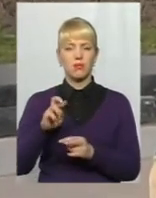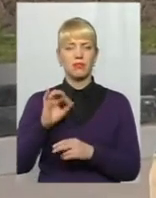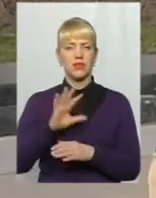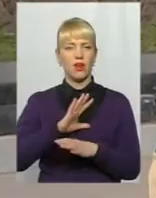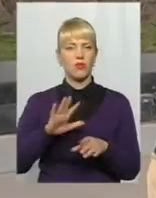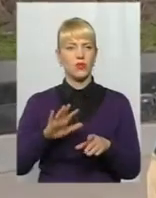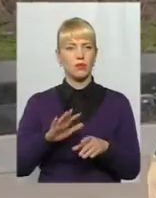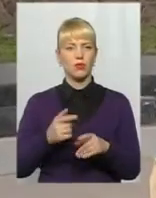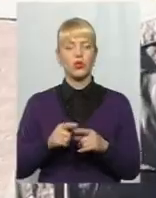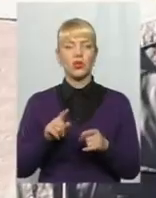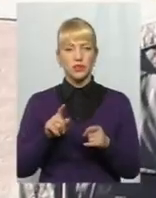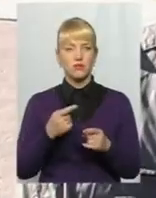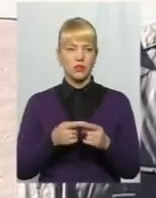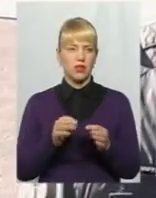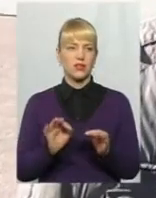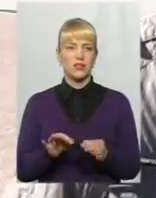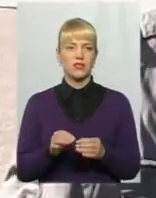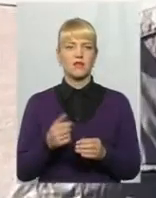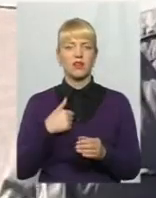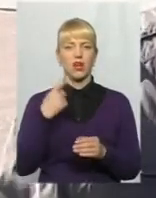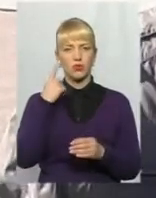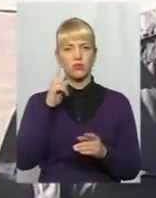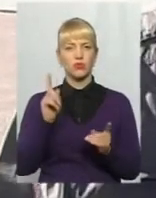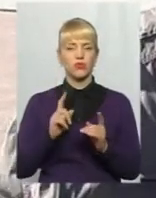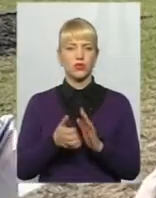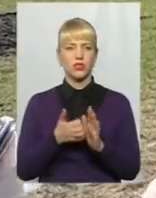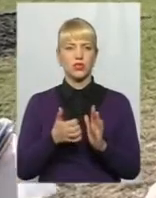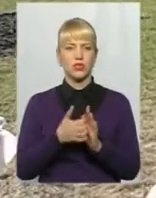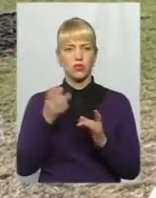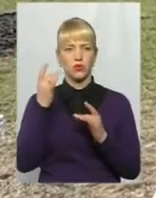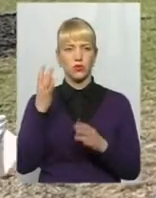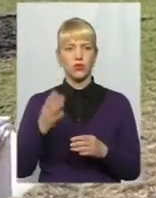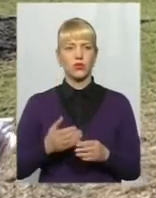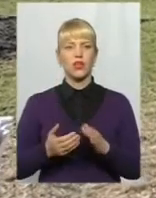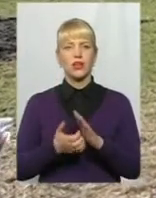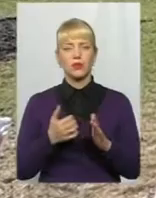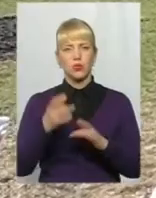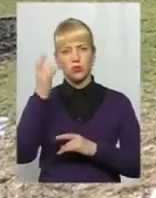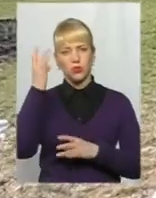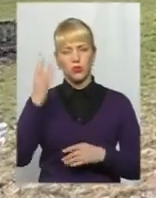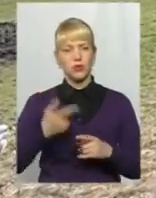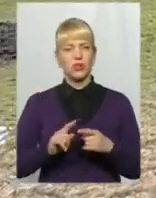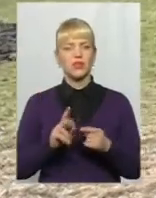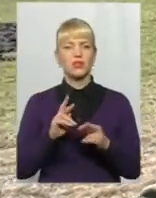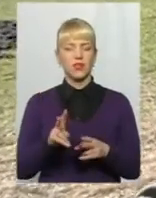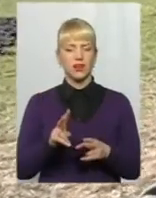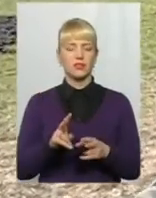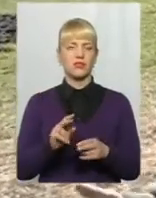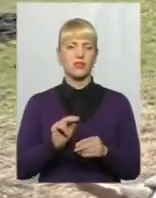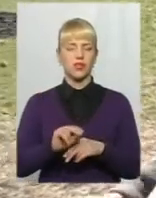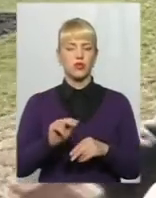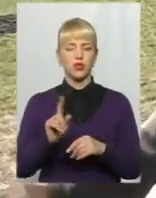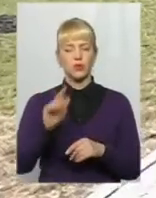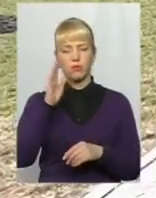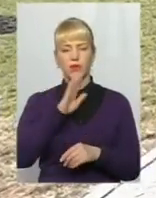би. Це єстественно. Навірно, що недостатньої інфраструктури. Від браку культури. Як от виховують, мене батьки, наприклад, виховали,